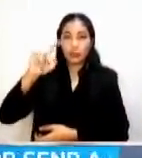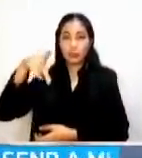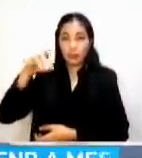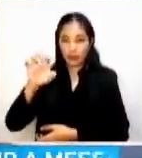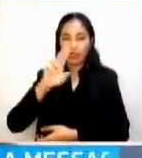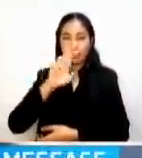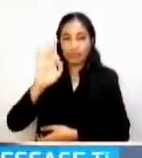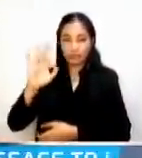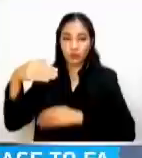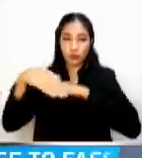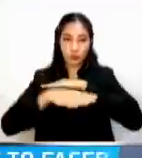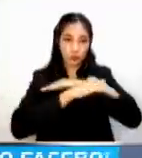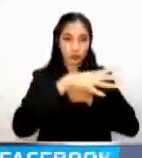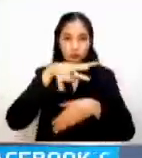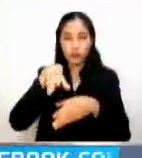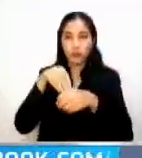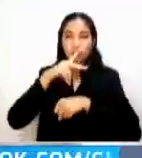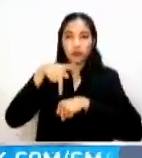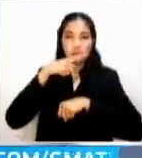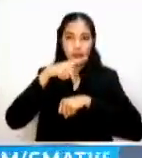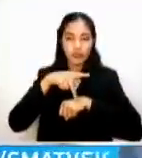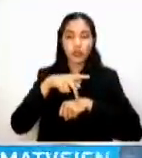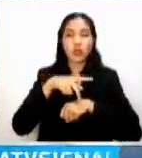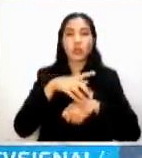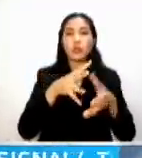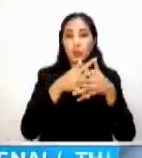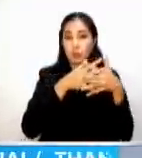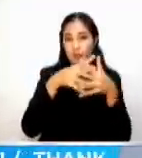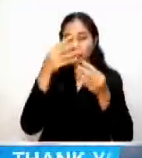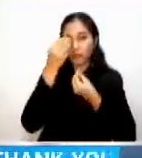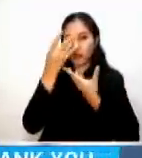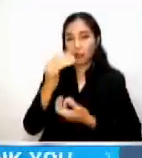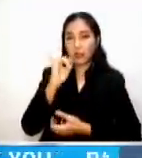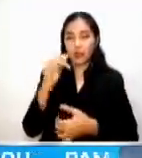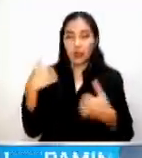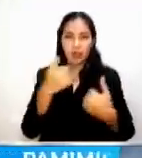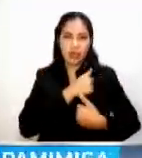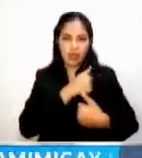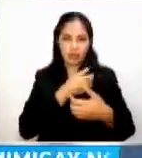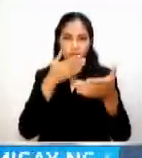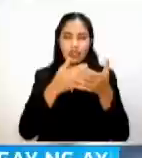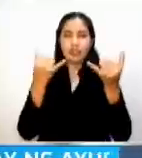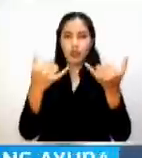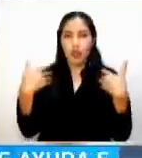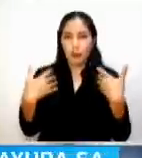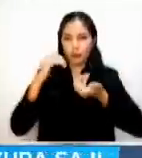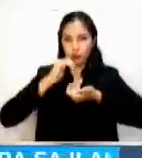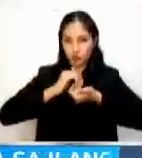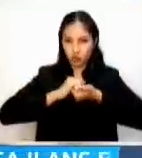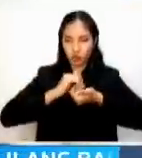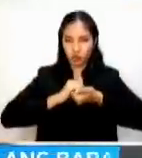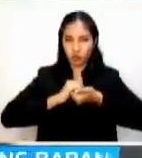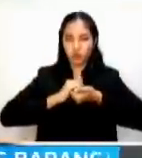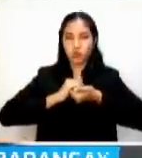State Department, ang anumang armed attack sa Pilipinas ay senyales para tumupad sila sa napagkasunduang Mutual Defense Treaty.